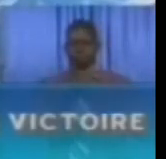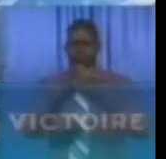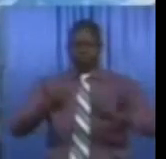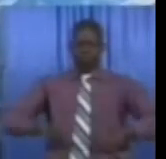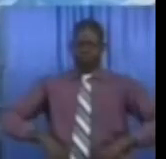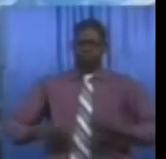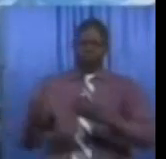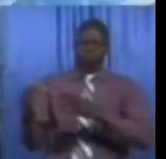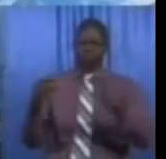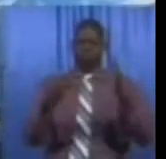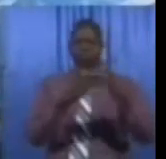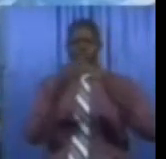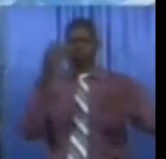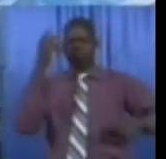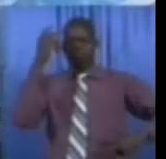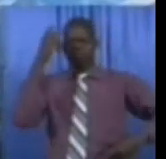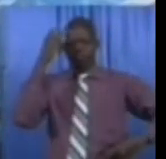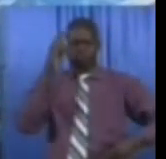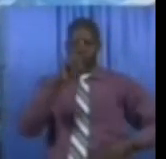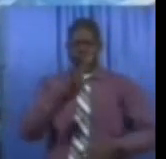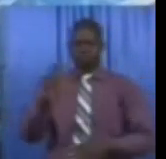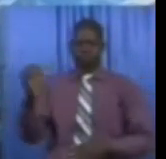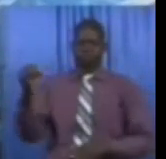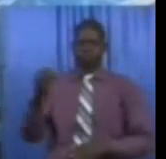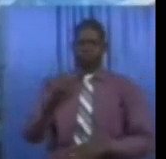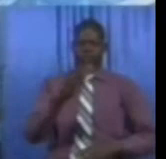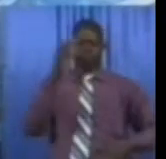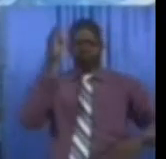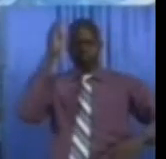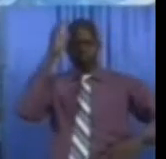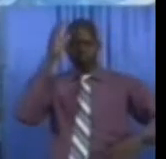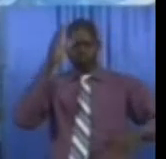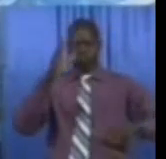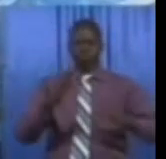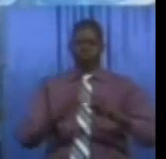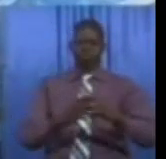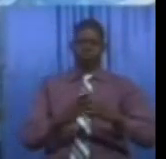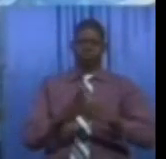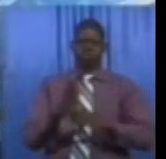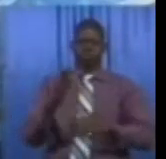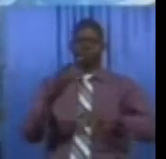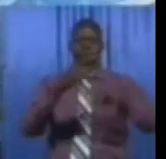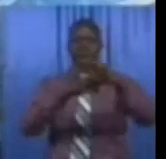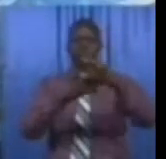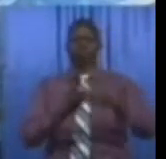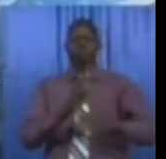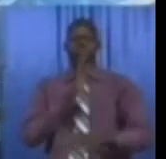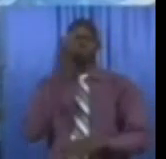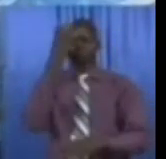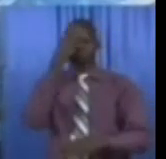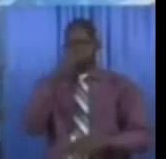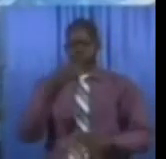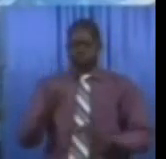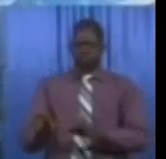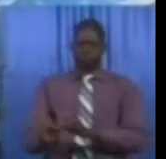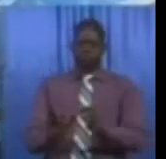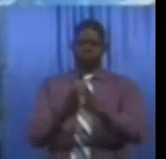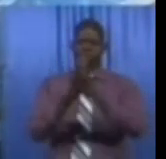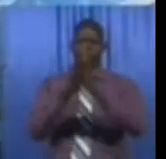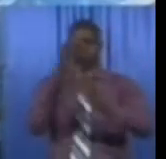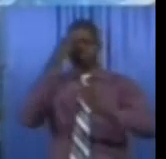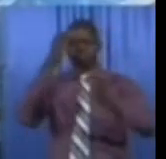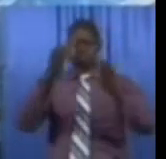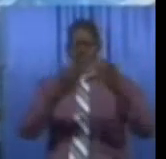contre le paludisme, le VIH-Sida et le cancer du col de l'utérus. L'occasion était belle pour lancer plaidoyers et engagements aux